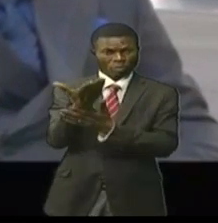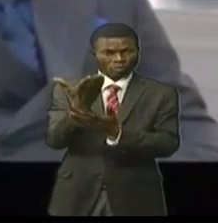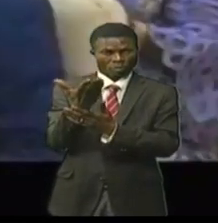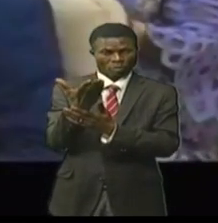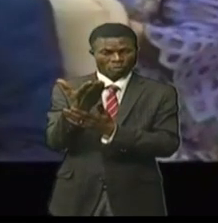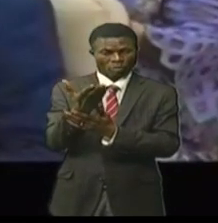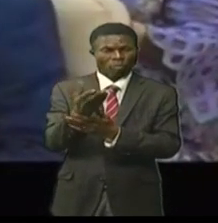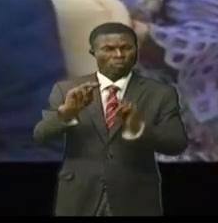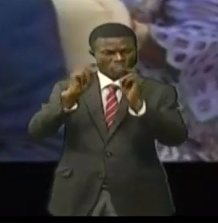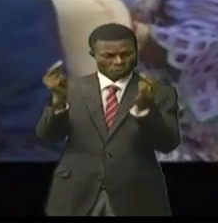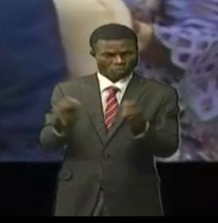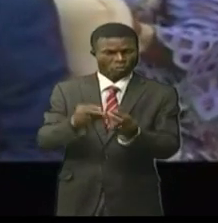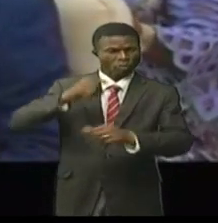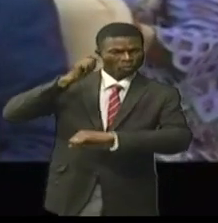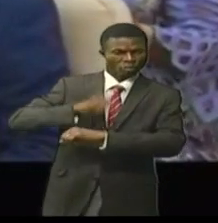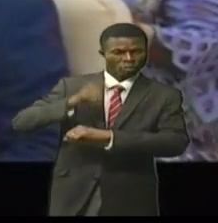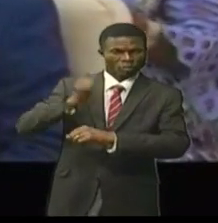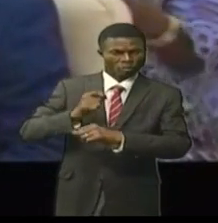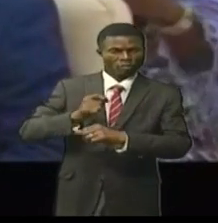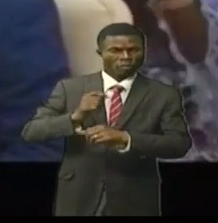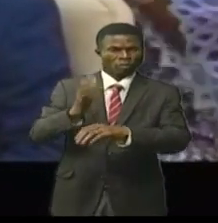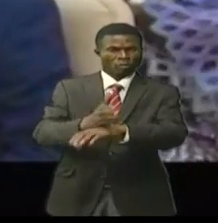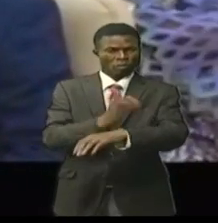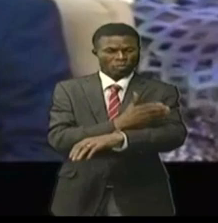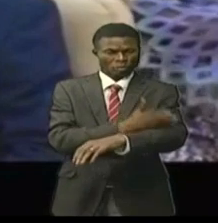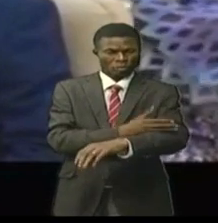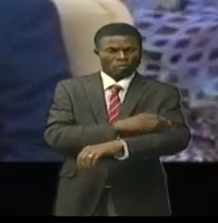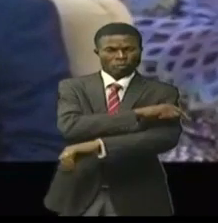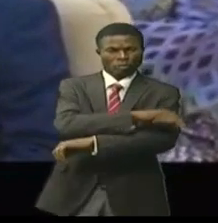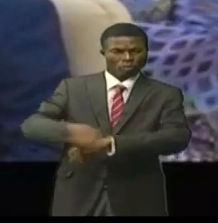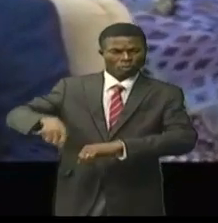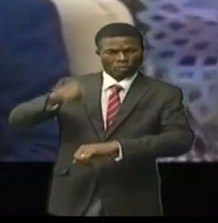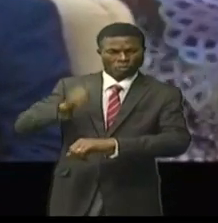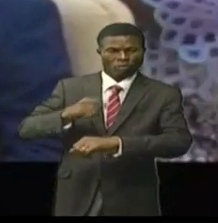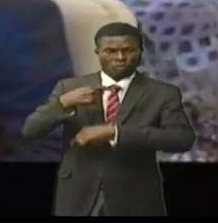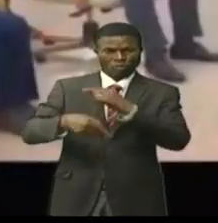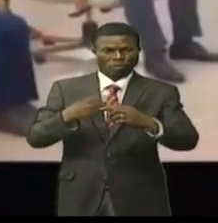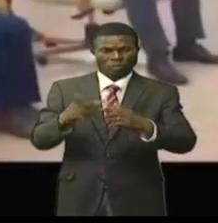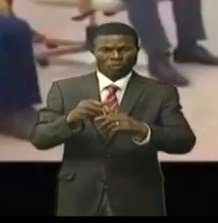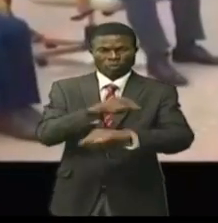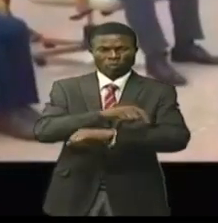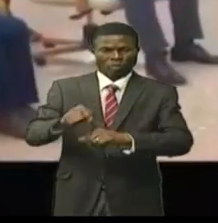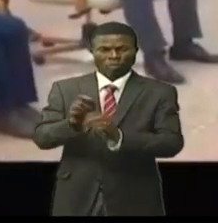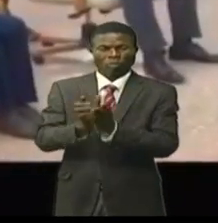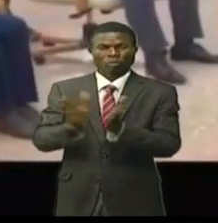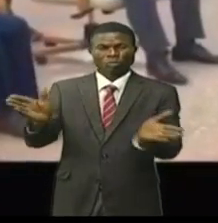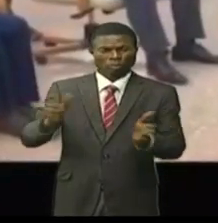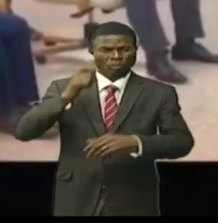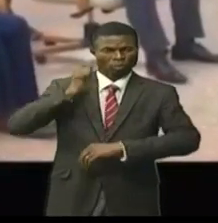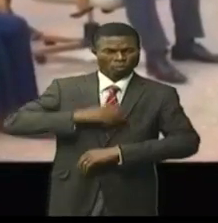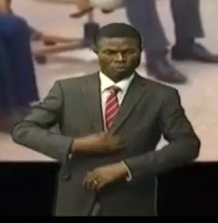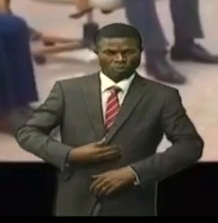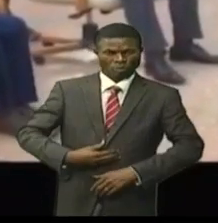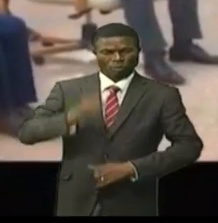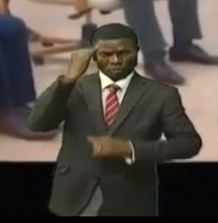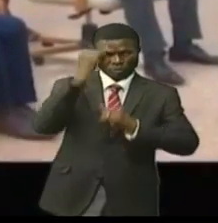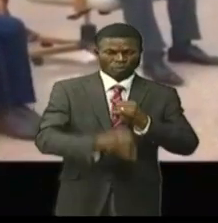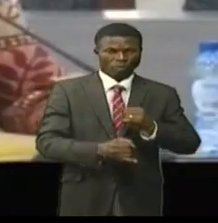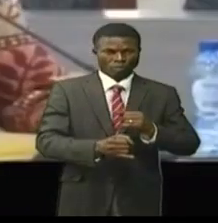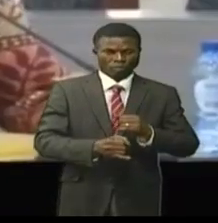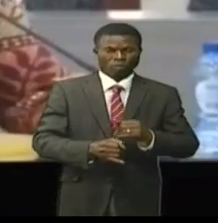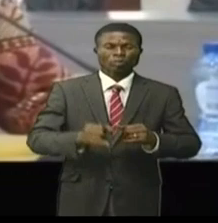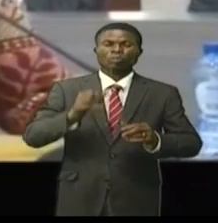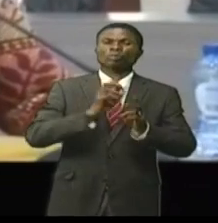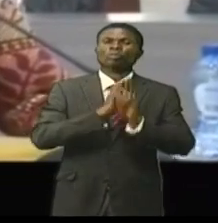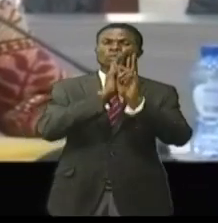la chaîne pénale, de la procédure préjuridictionnelle, en passant par l'instance juridictionnelle, pour terminer par